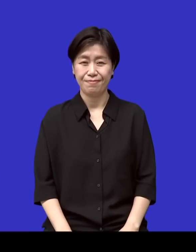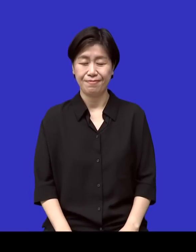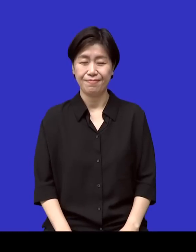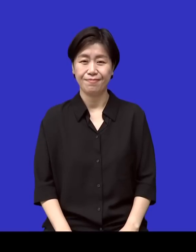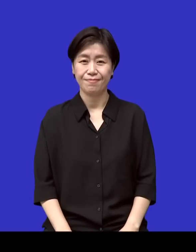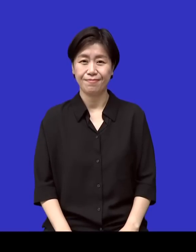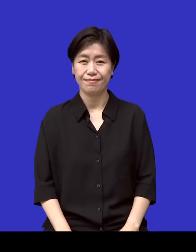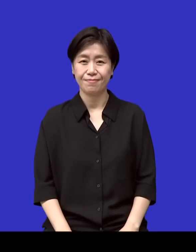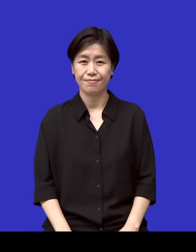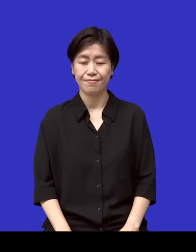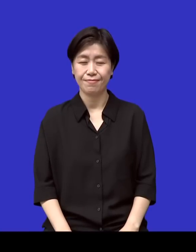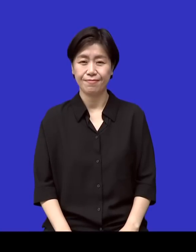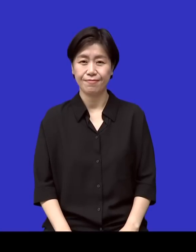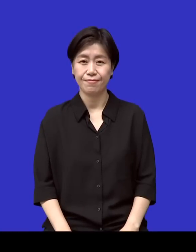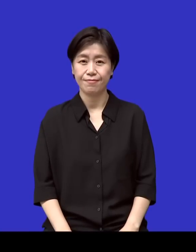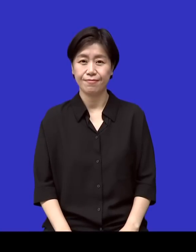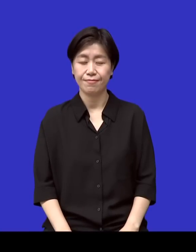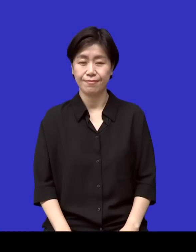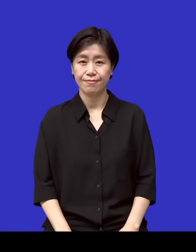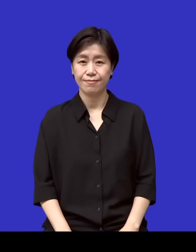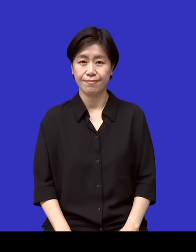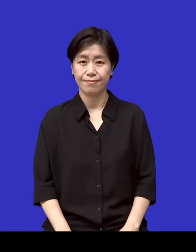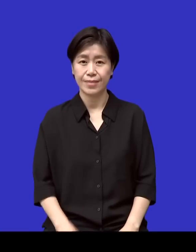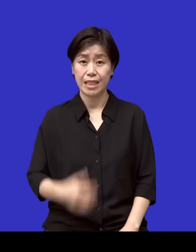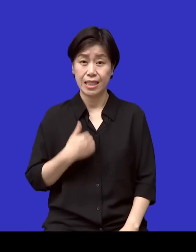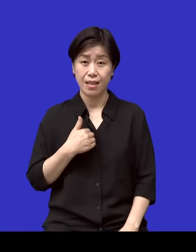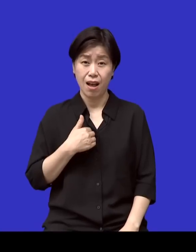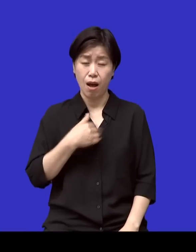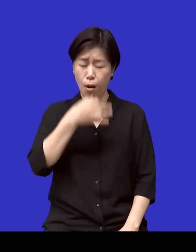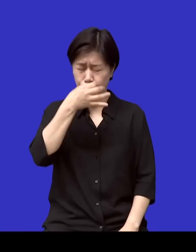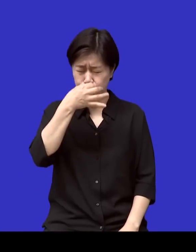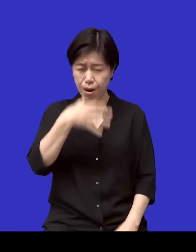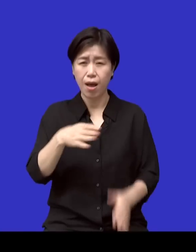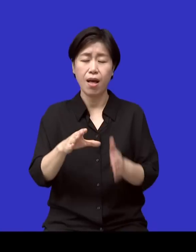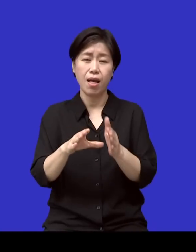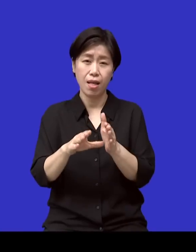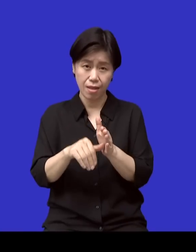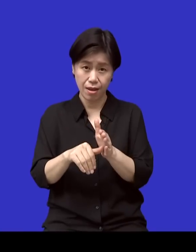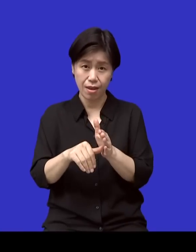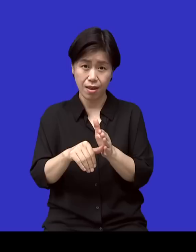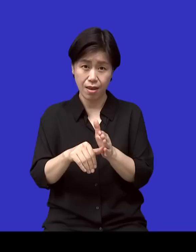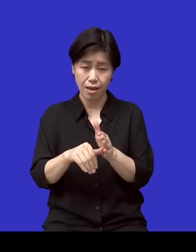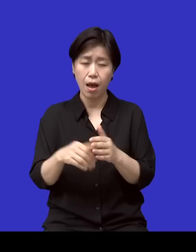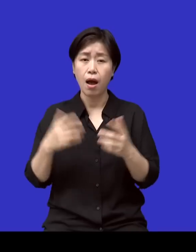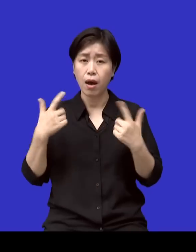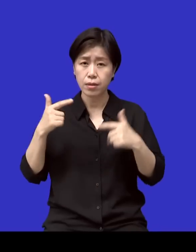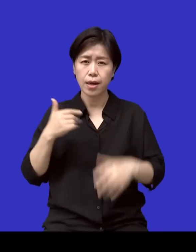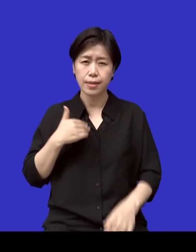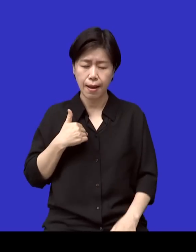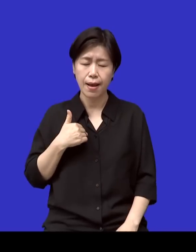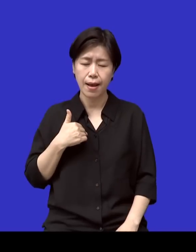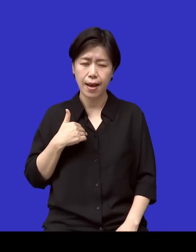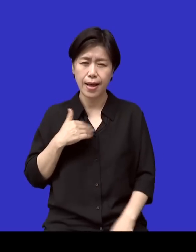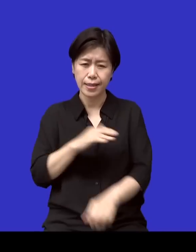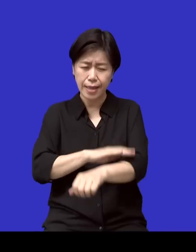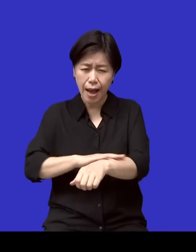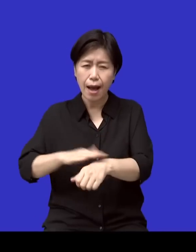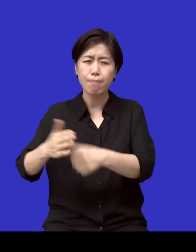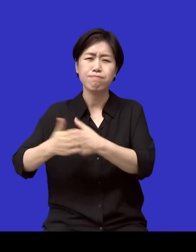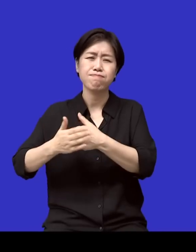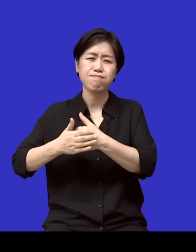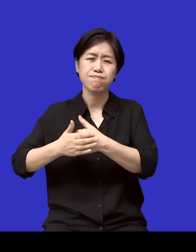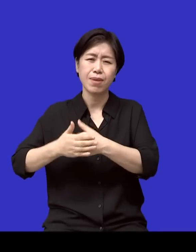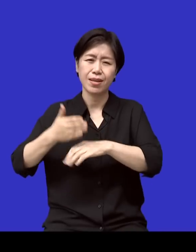민망하긴 하지만, 너무 힘들 때 뒤에서 내색 한 번 안 하고 뒷바라지 해줘서 너무